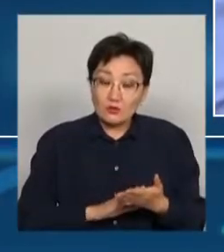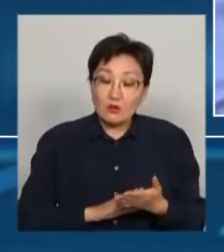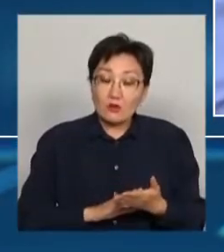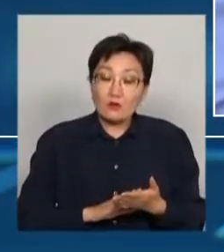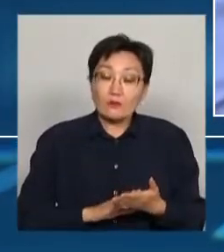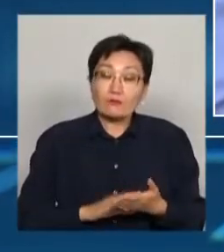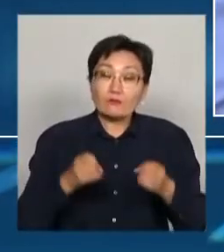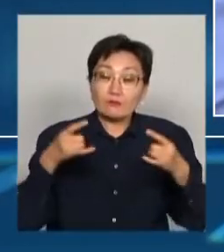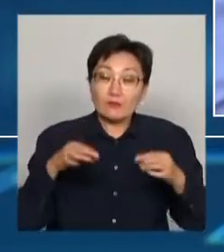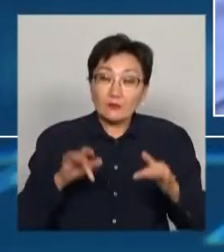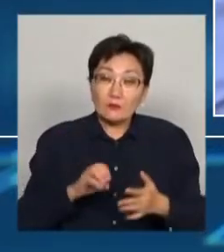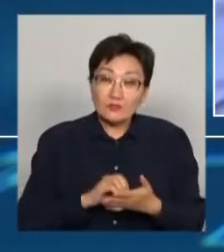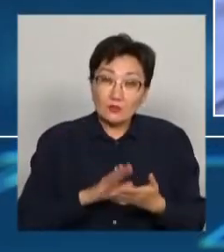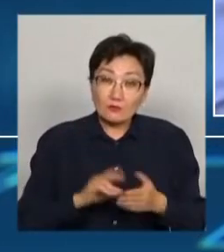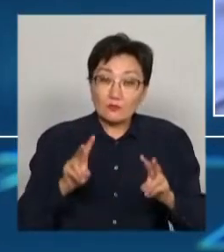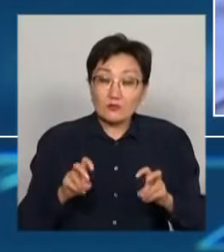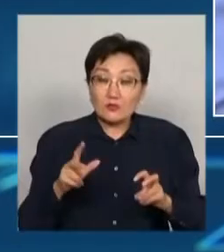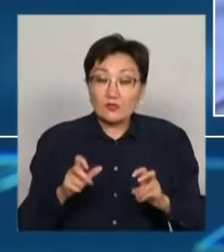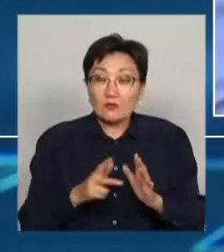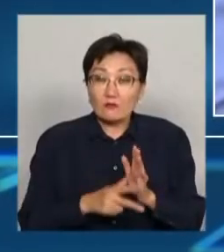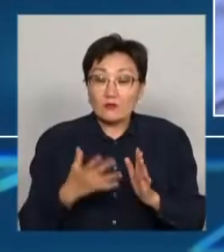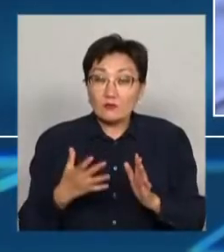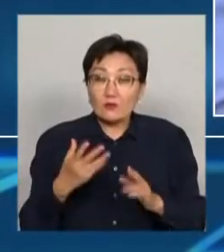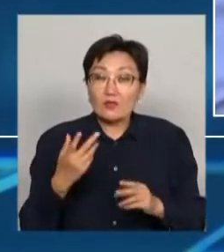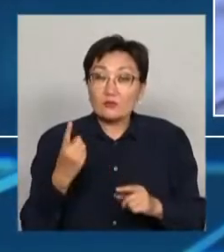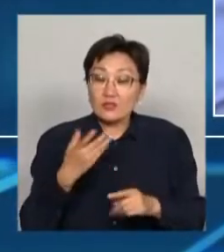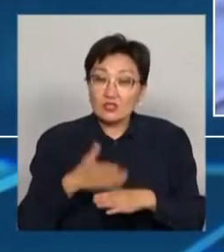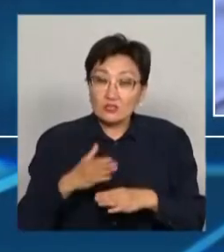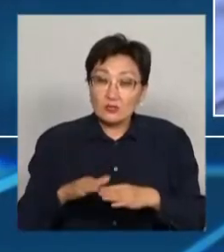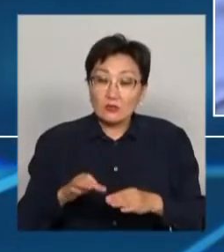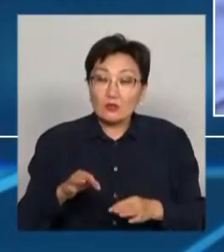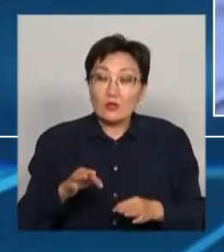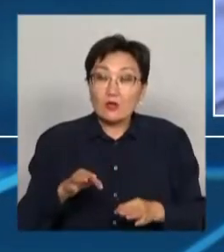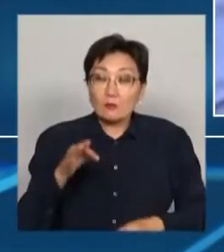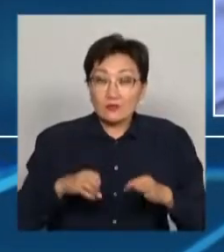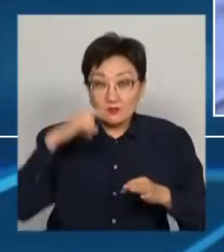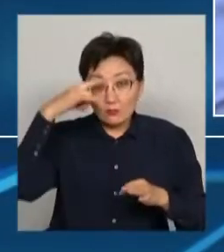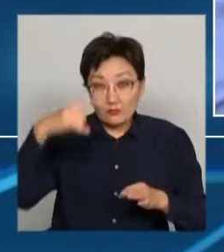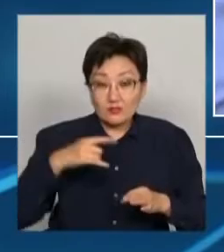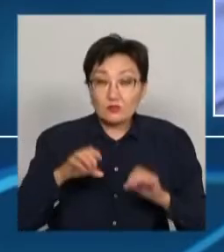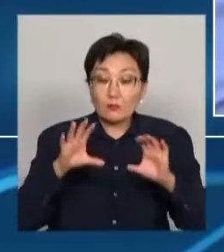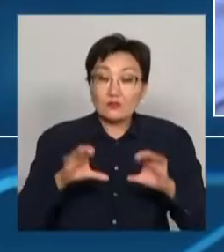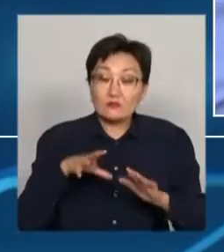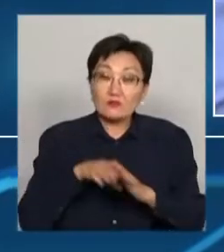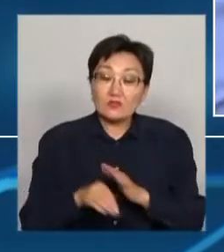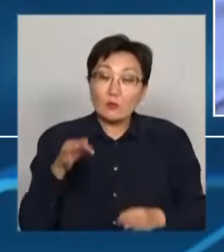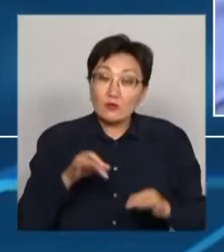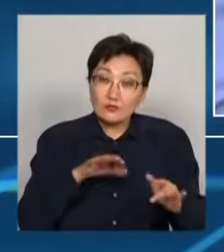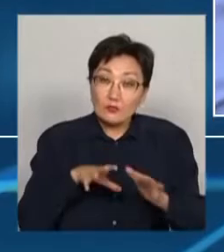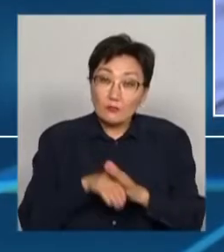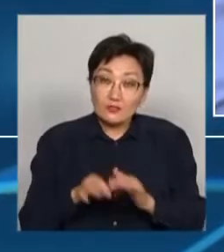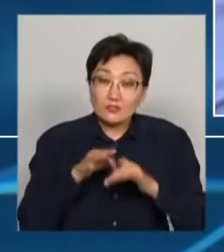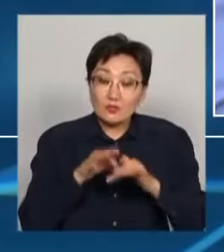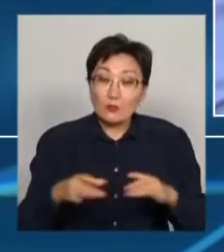едином реестре досудебного расследования по статье 385, часть 1 Уголовного кодекса Республики Казахстан. В настоящее время в рамках уголовного дела